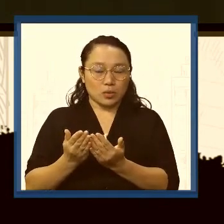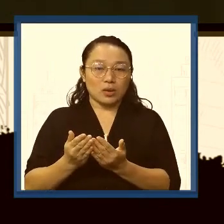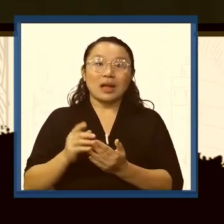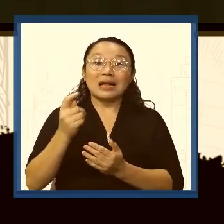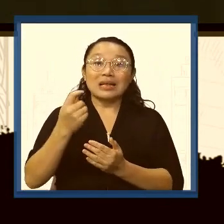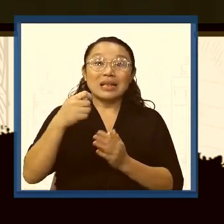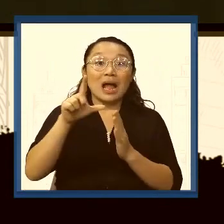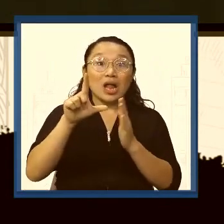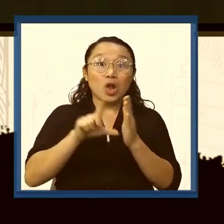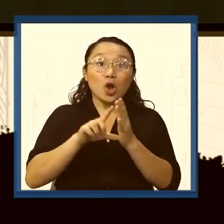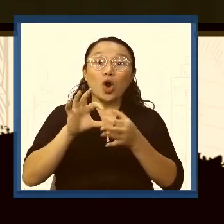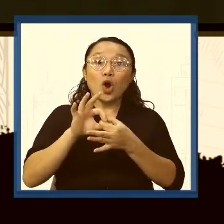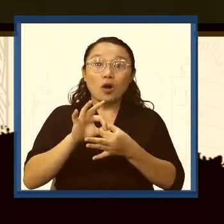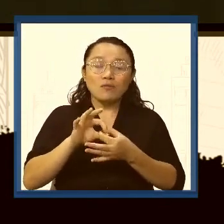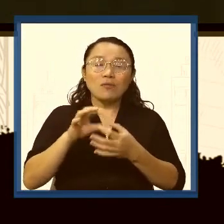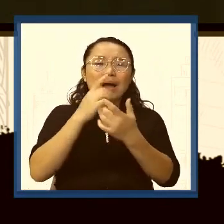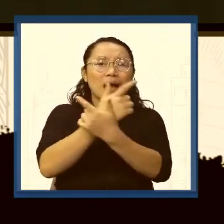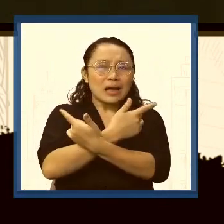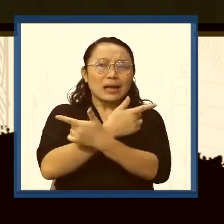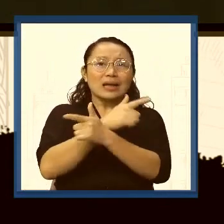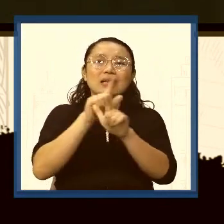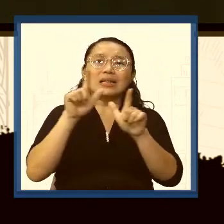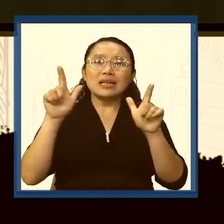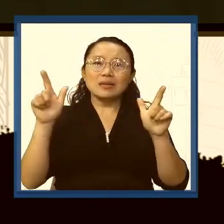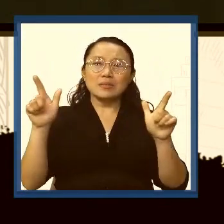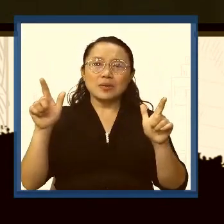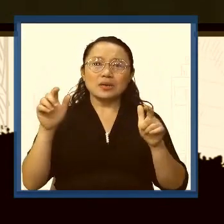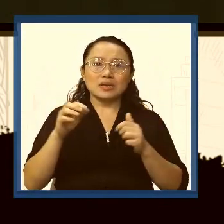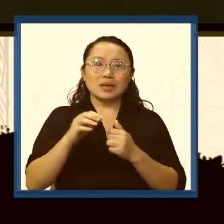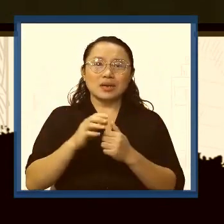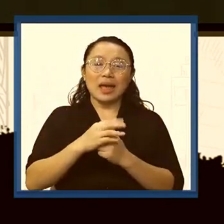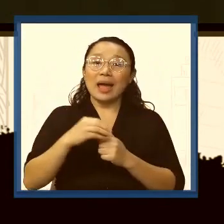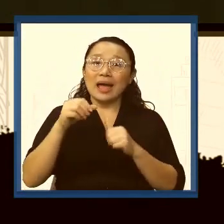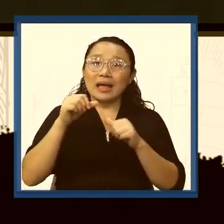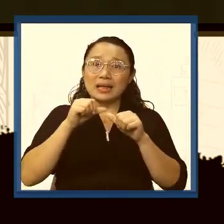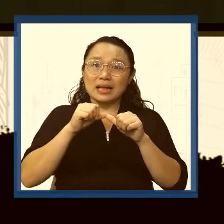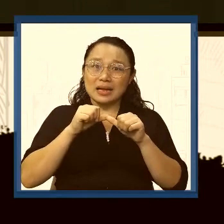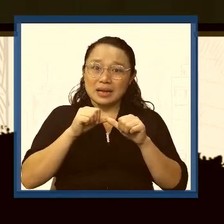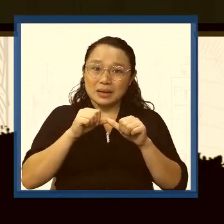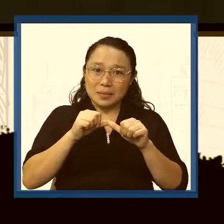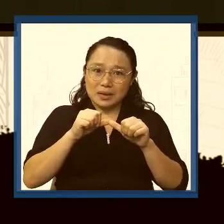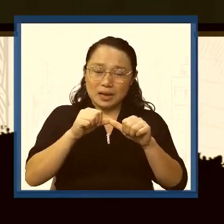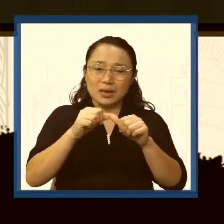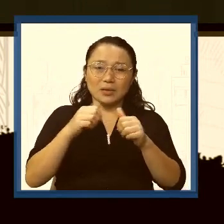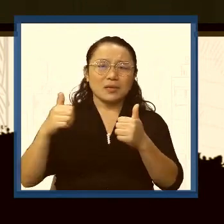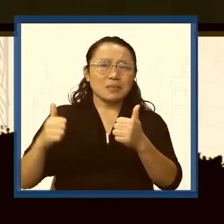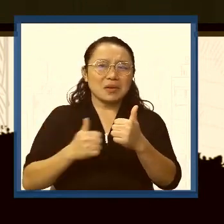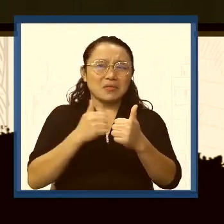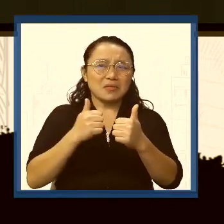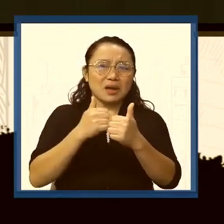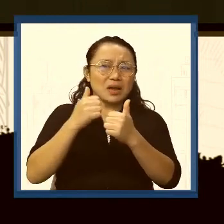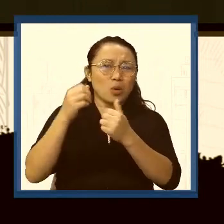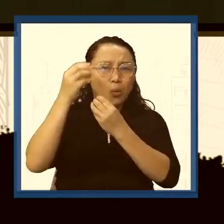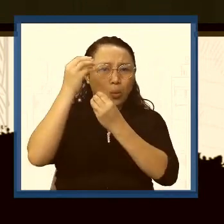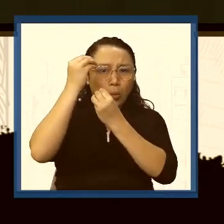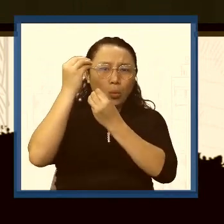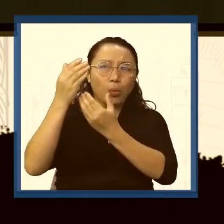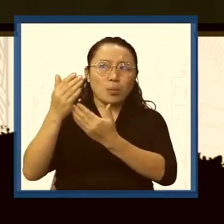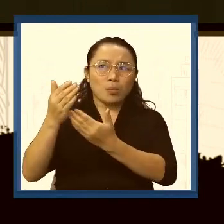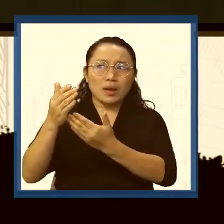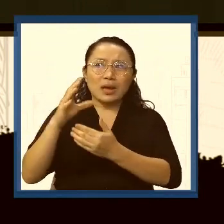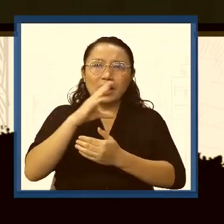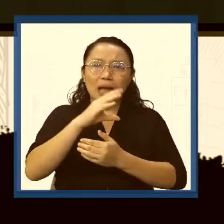sa kagawasan. It is a law of liberty. Unya nagapadayon sa pagtuma niini, siya